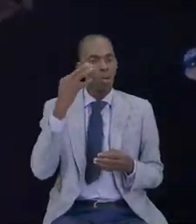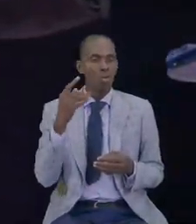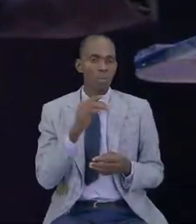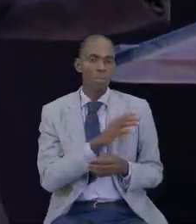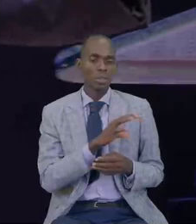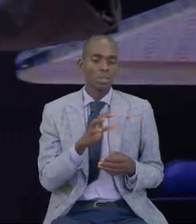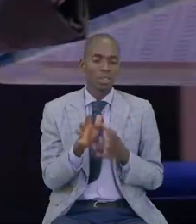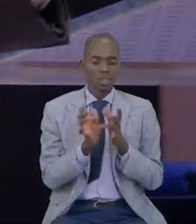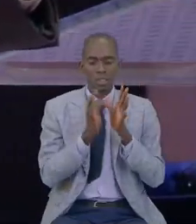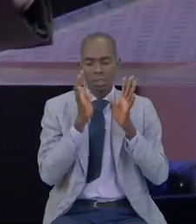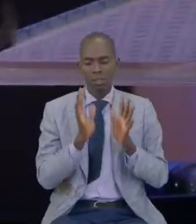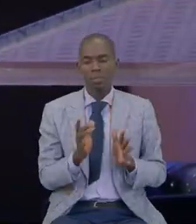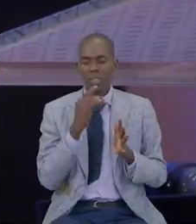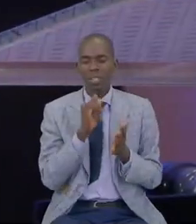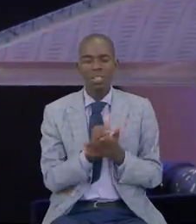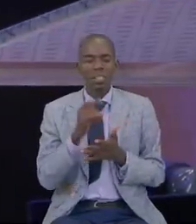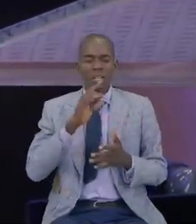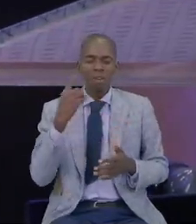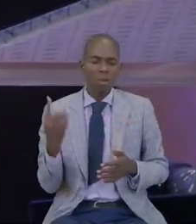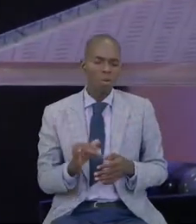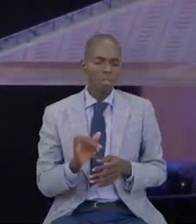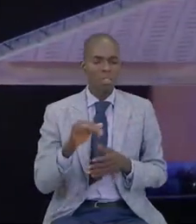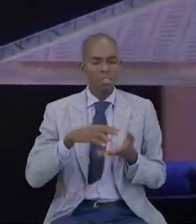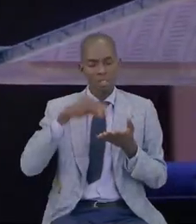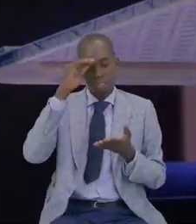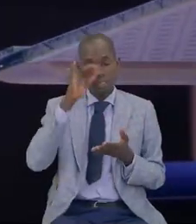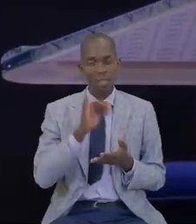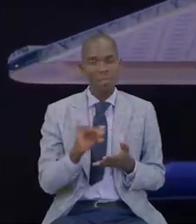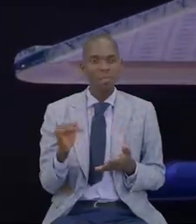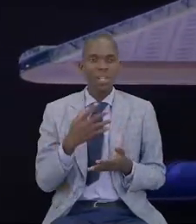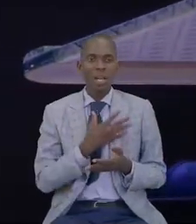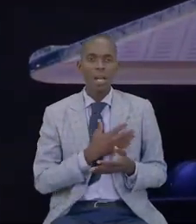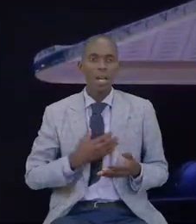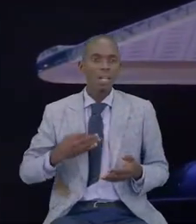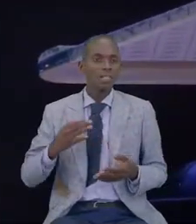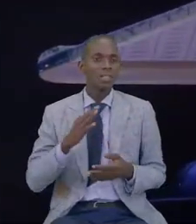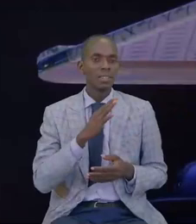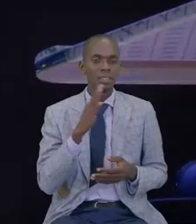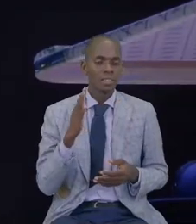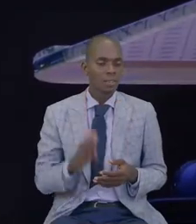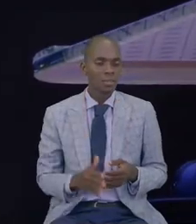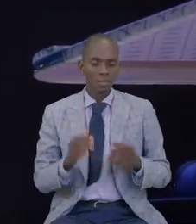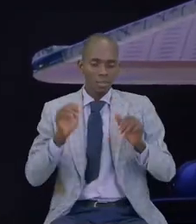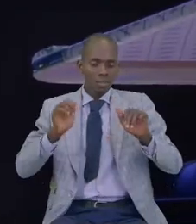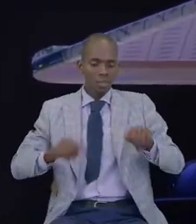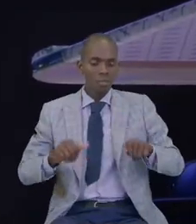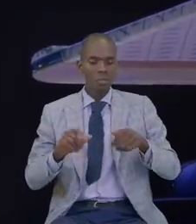dit, apprenant toujours et ne pouvant jamais arriver à la connaissance de la